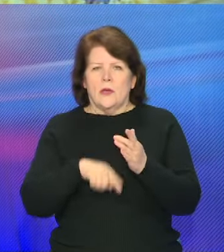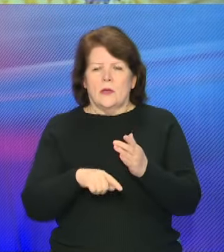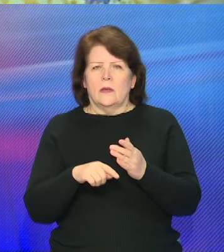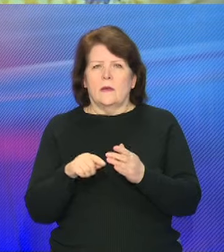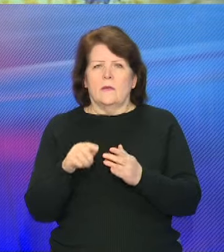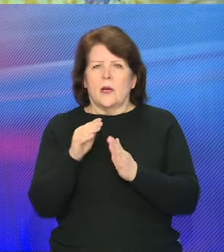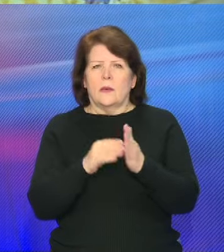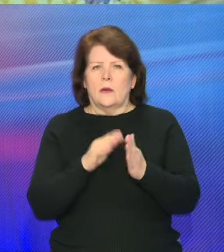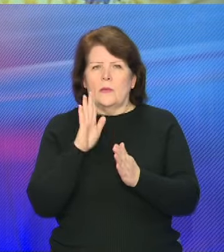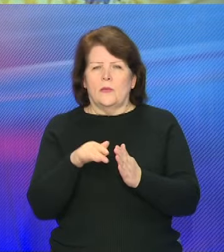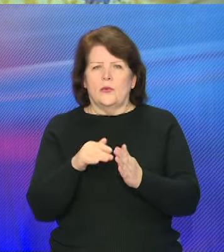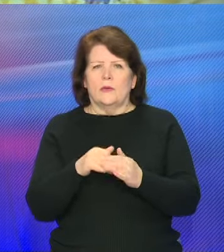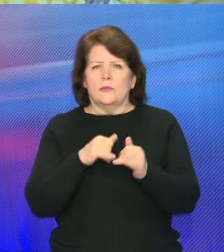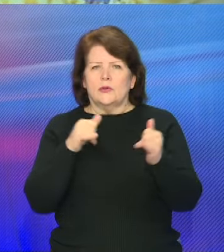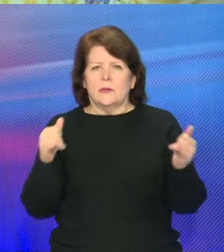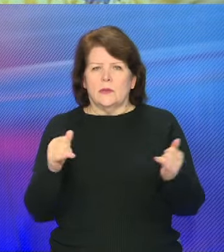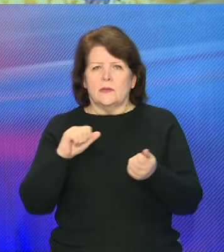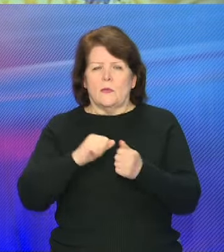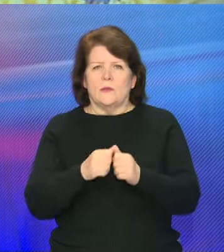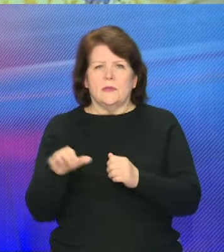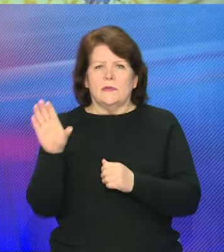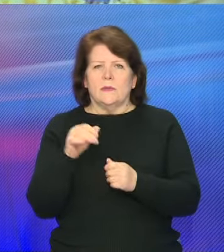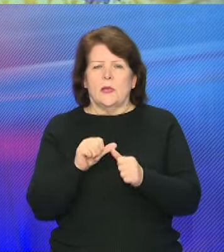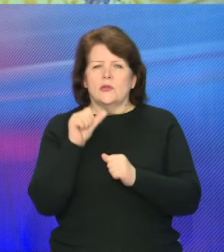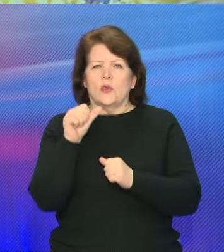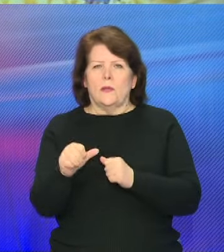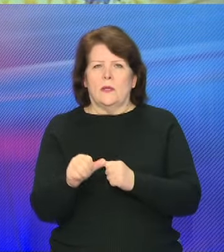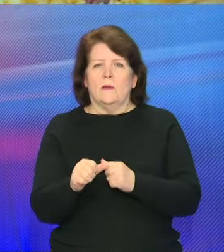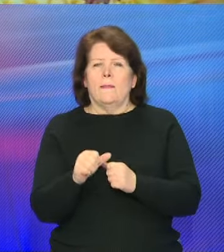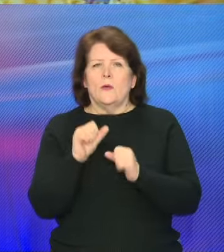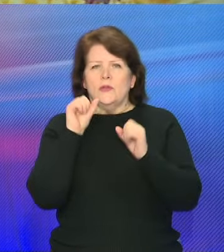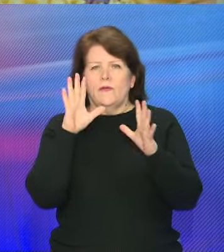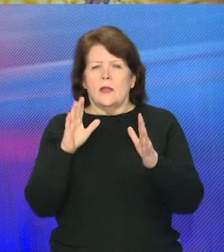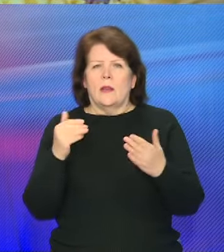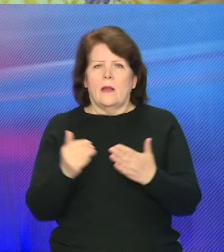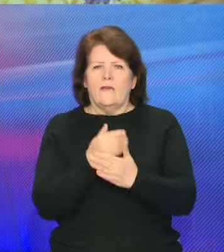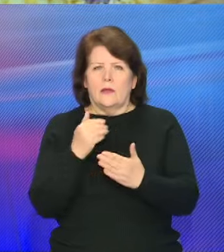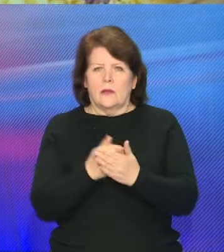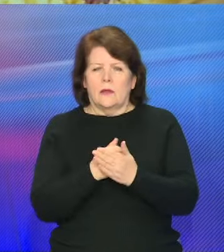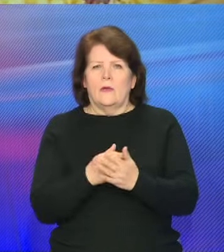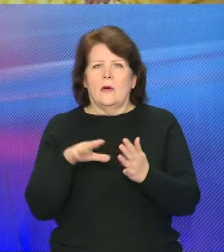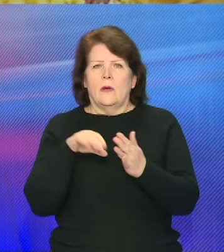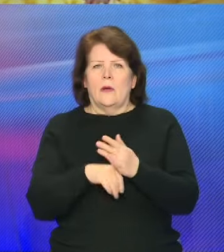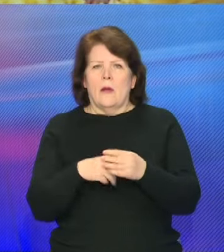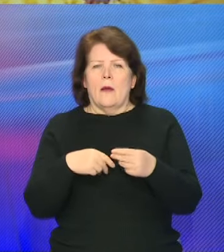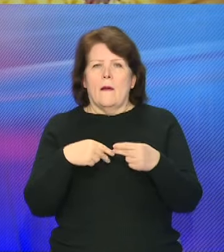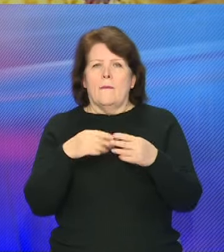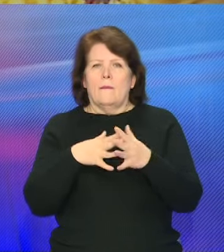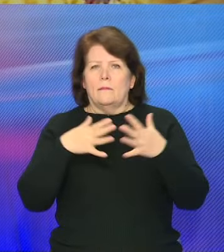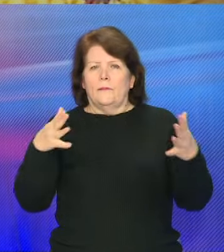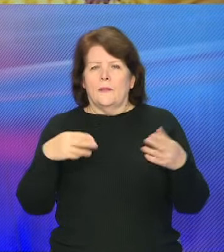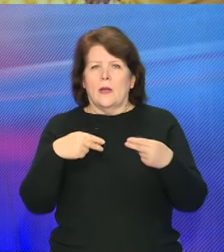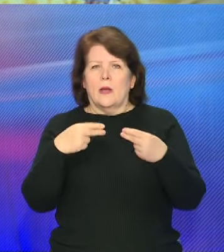будет разностайной и запомнится усім. Особливо уразят ее новинки. Одна из них – масштабная карта принимания.